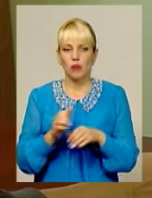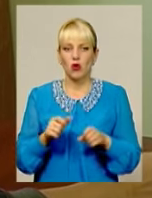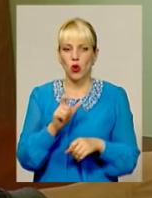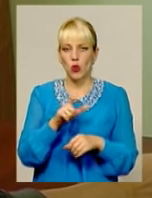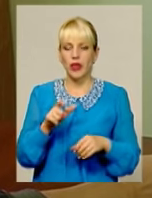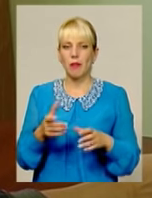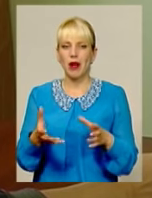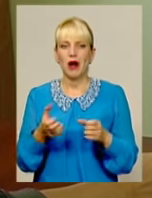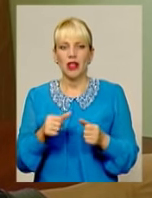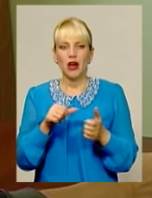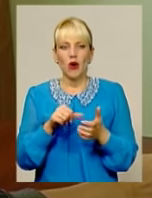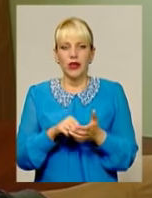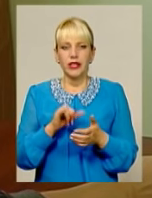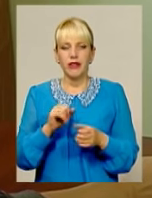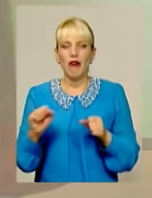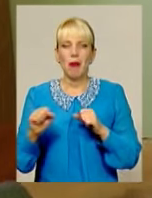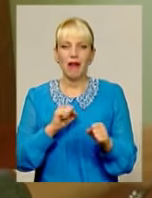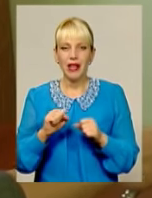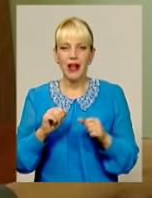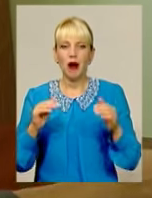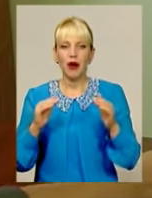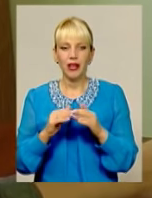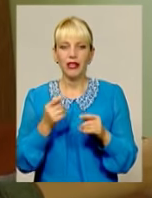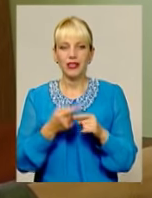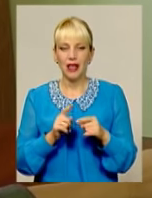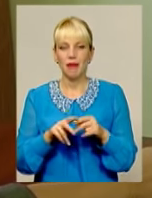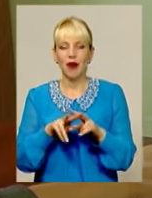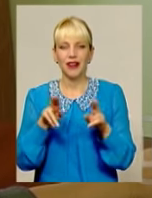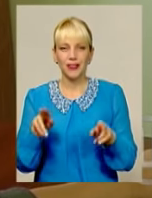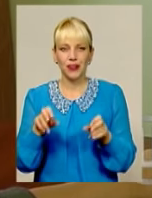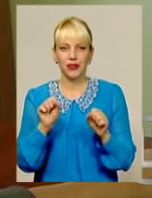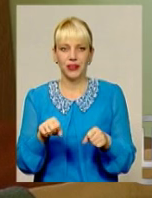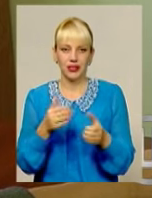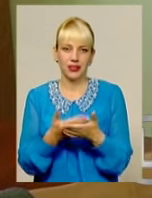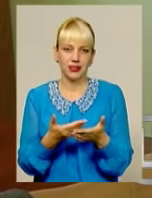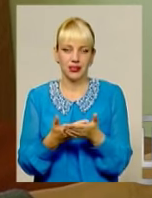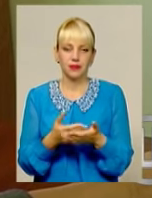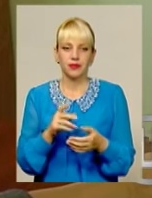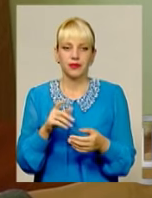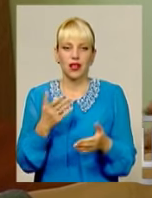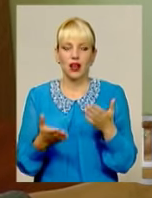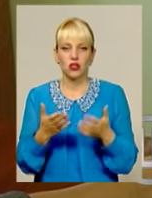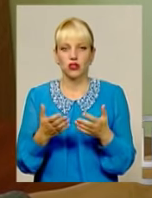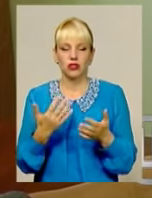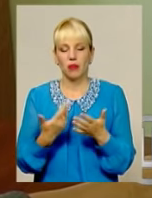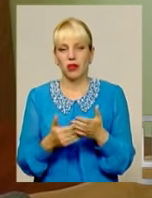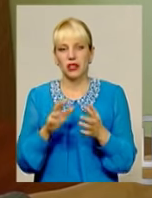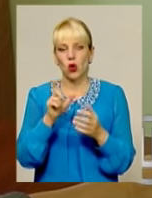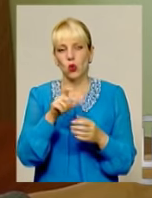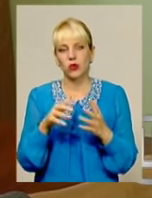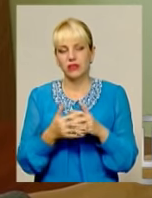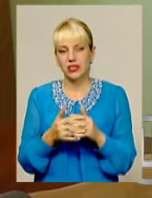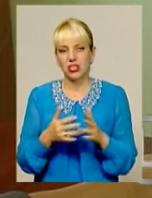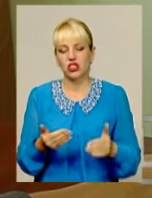приймати участь в управлінні будинки. Це по аналогії, як можна взяти, що в селі живуть люди,